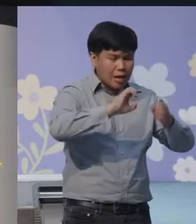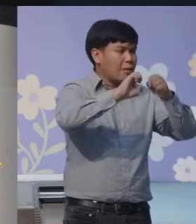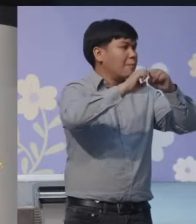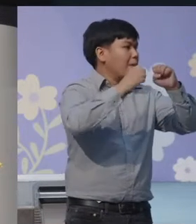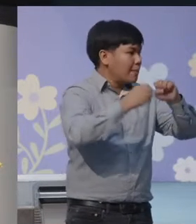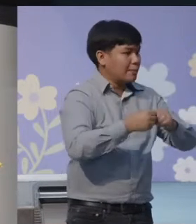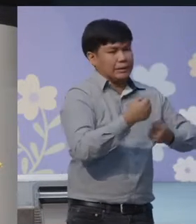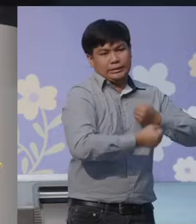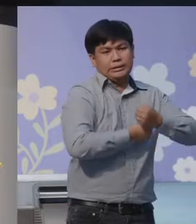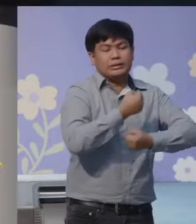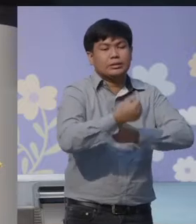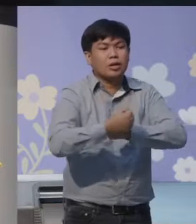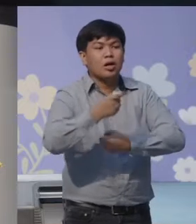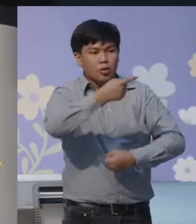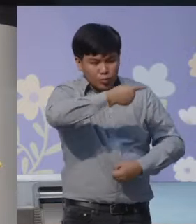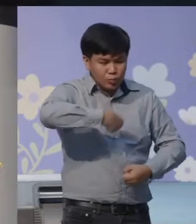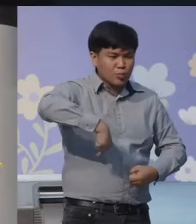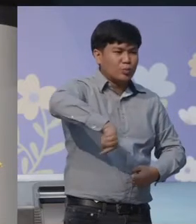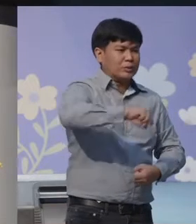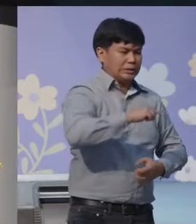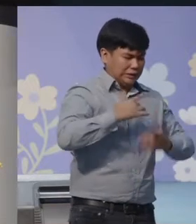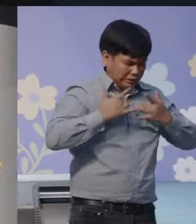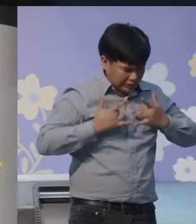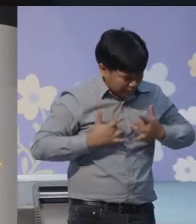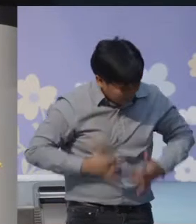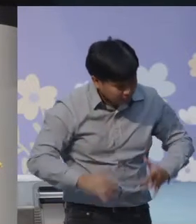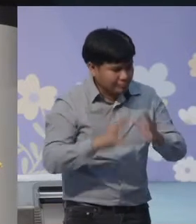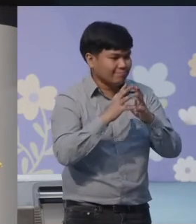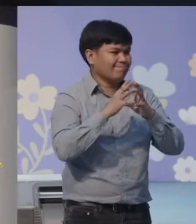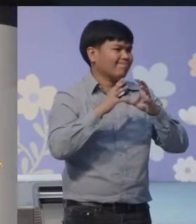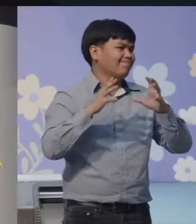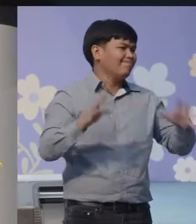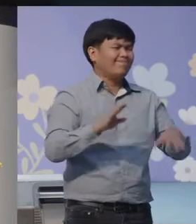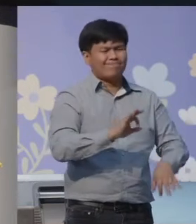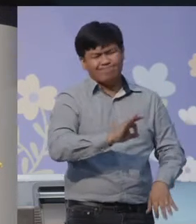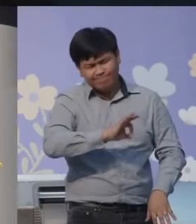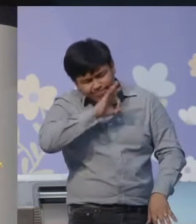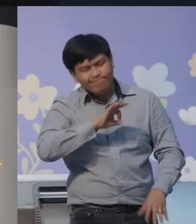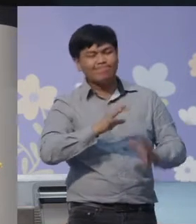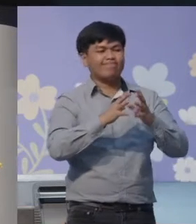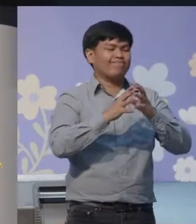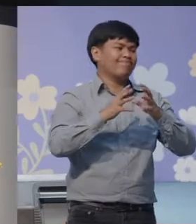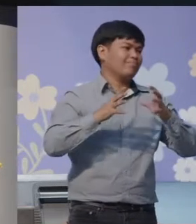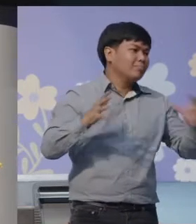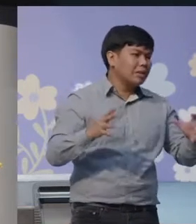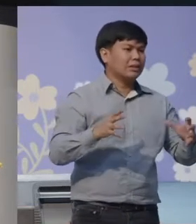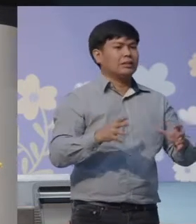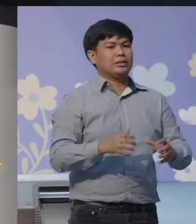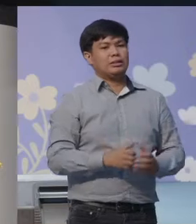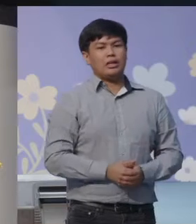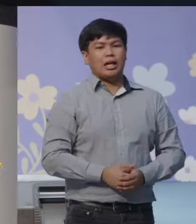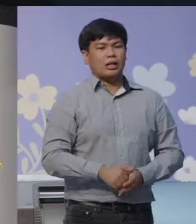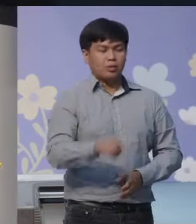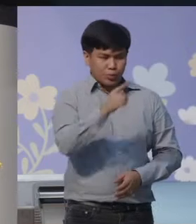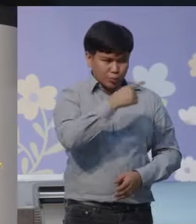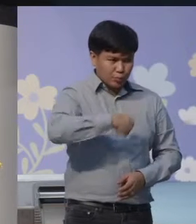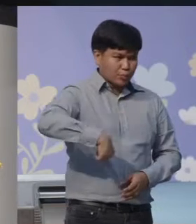talagang nananaghoy, dadalamhati, mapait ang ating kalooban,